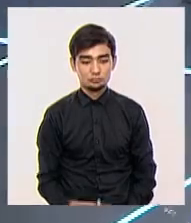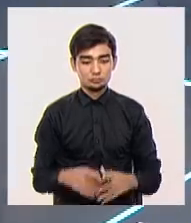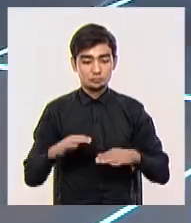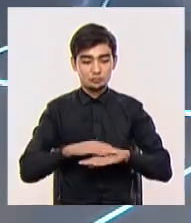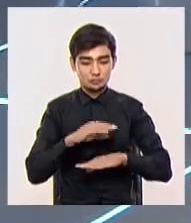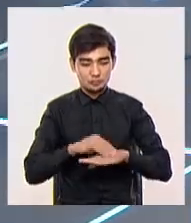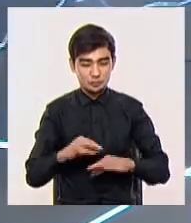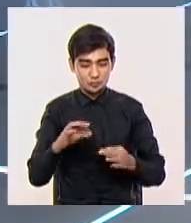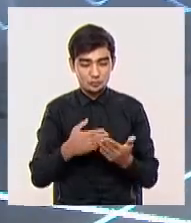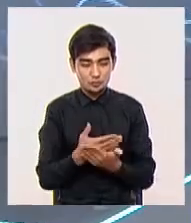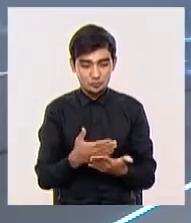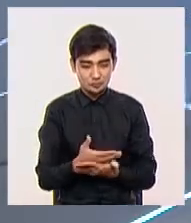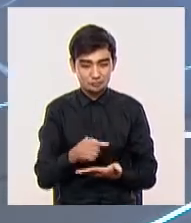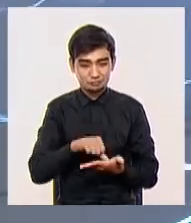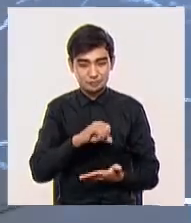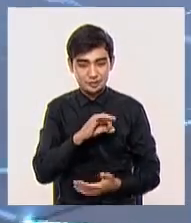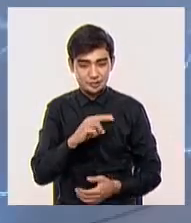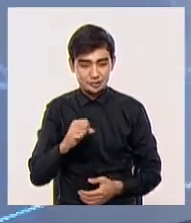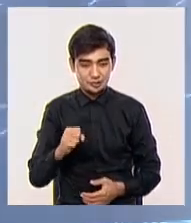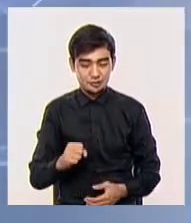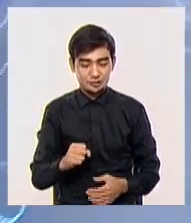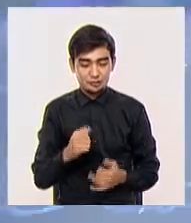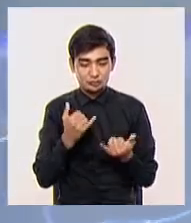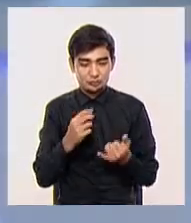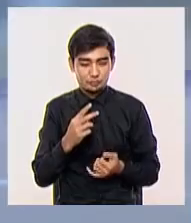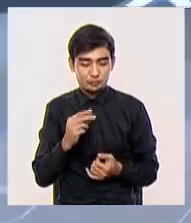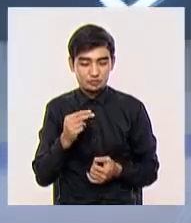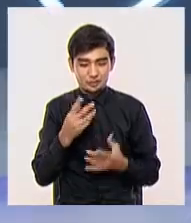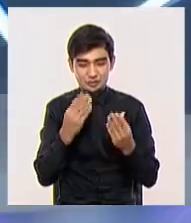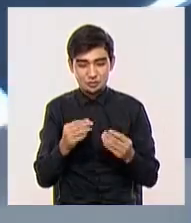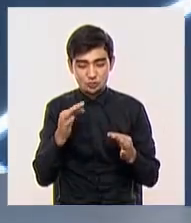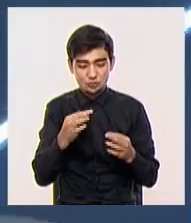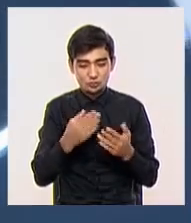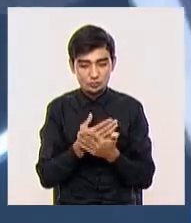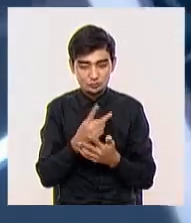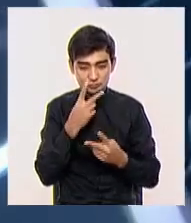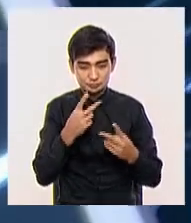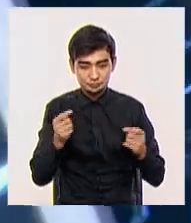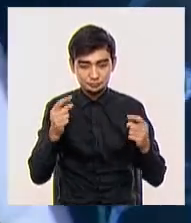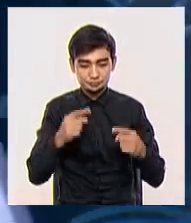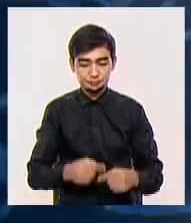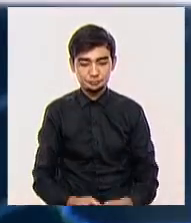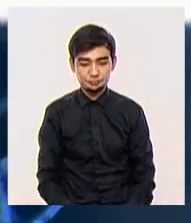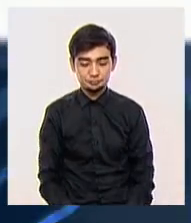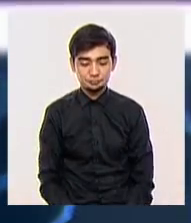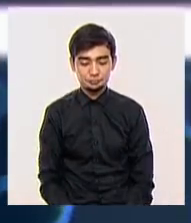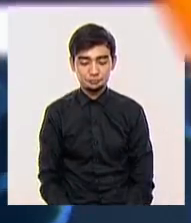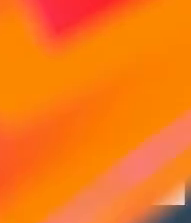Қайырлы кеш, тікелей эфирде информ бюро студияда Ида Боранбай. Бейсенбіге келіп түскен ақпараттар легімен таныс болыңыздар.